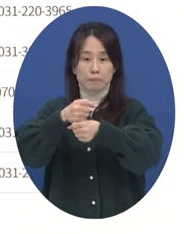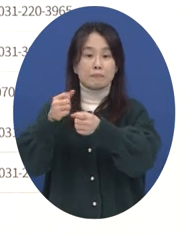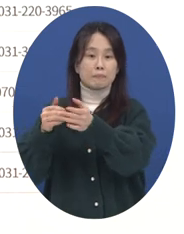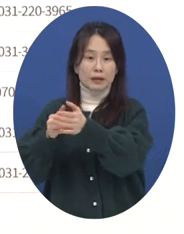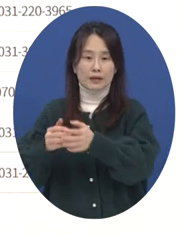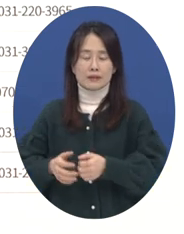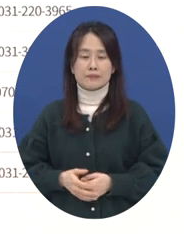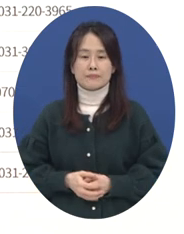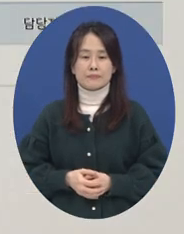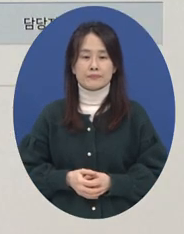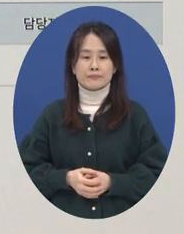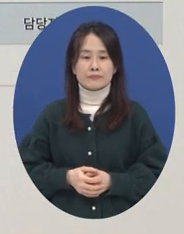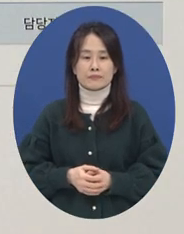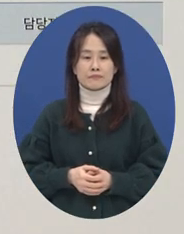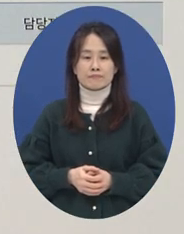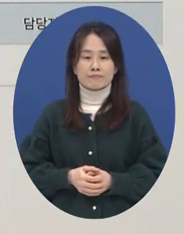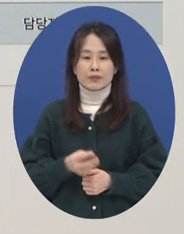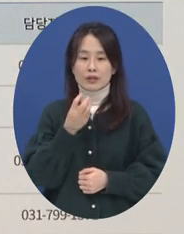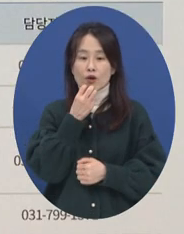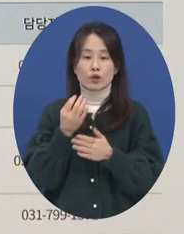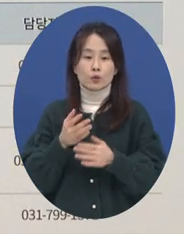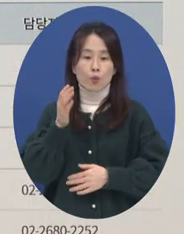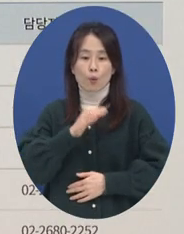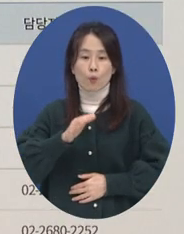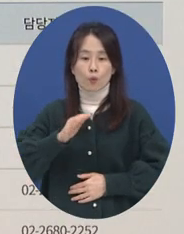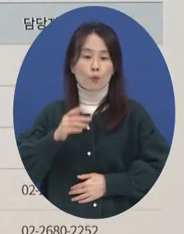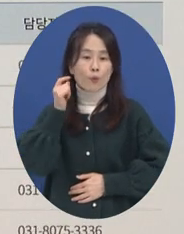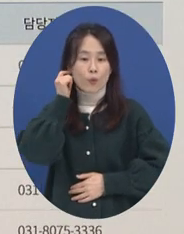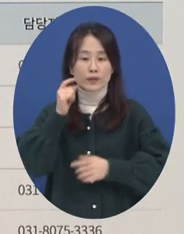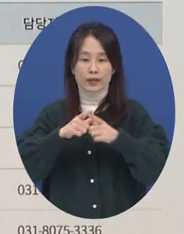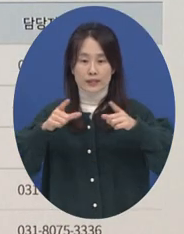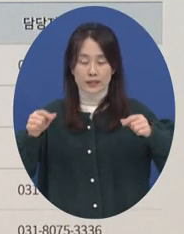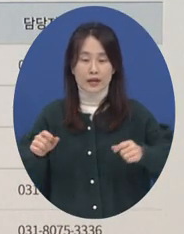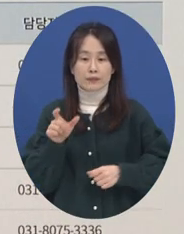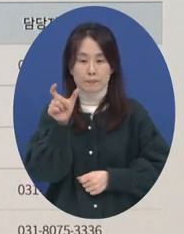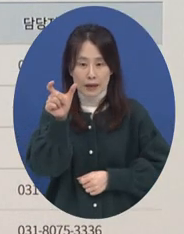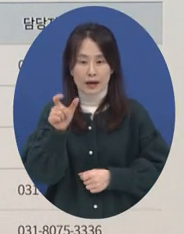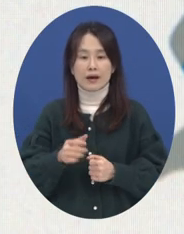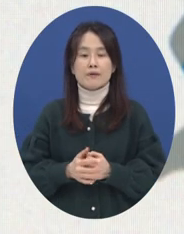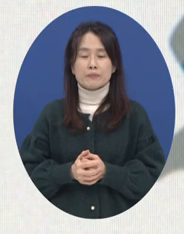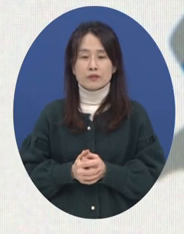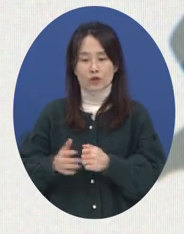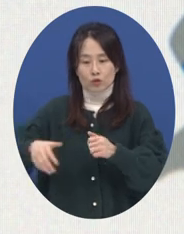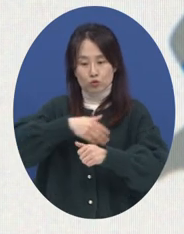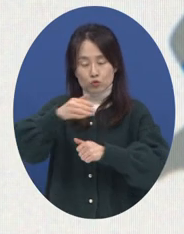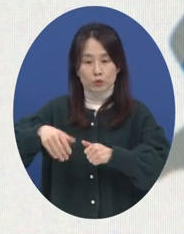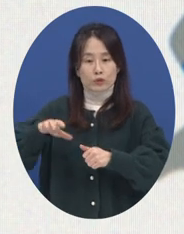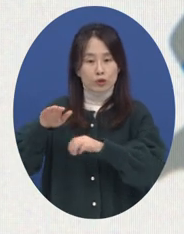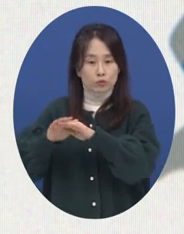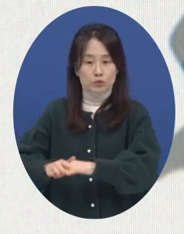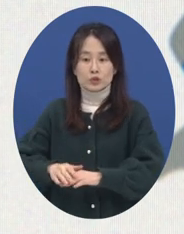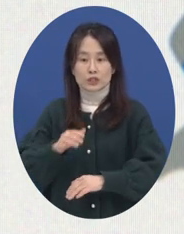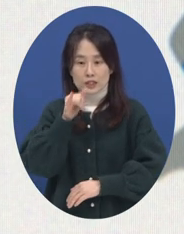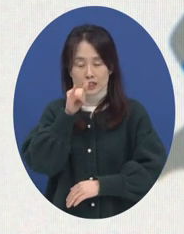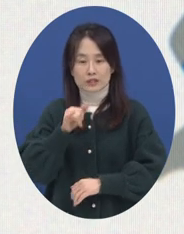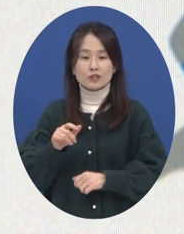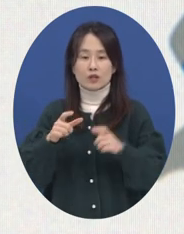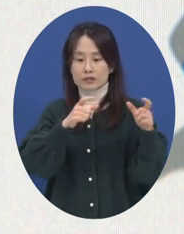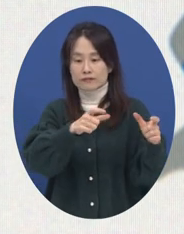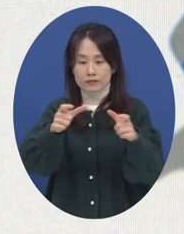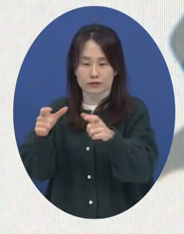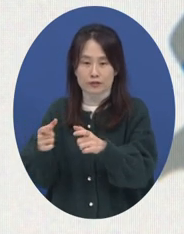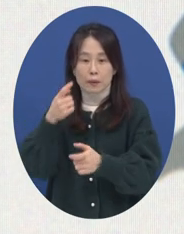만들었습니다. 검색창에 경기도 공공생리대로 검색하면 내 주변 공공생리대 위치가 어딘지